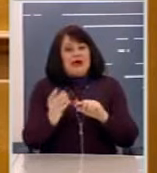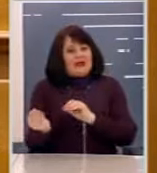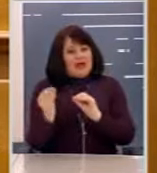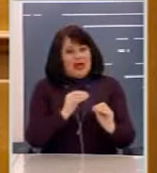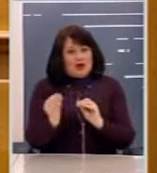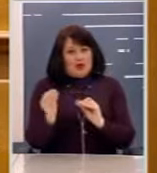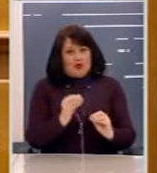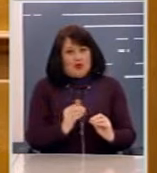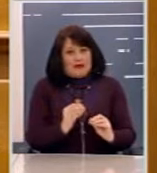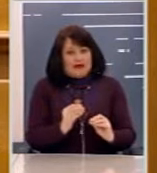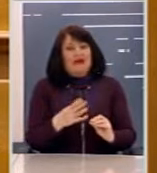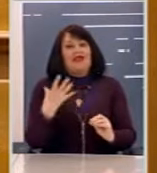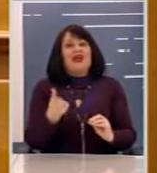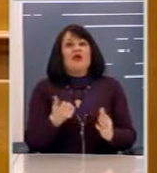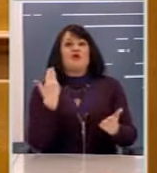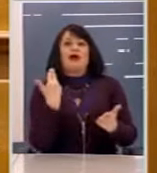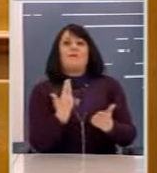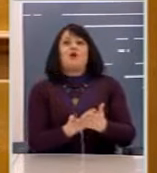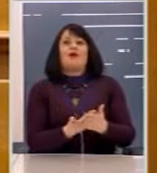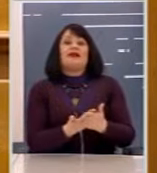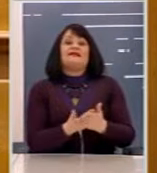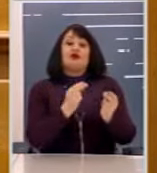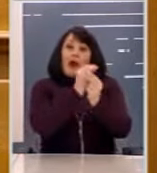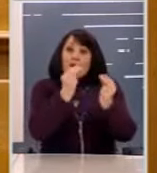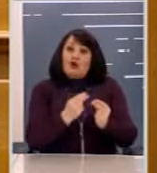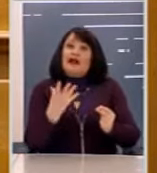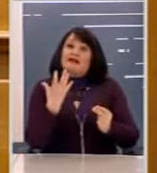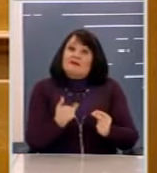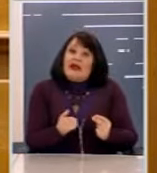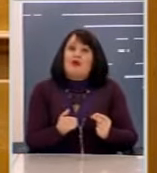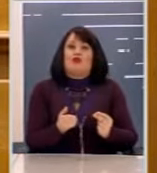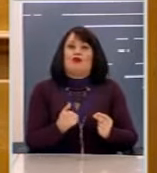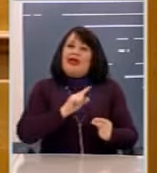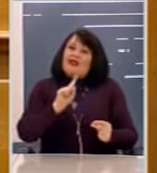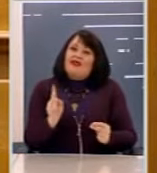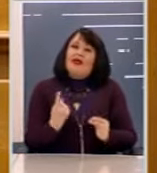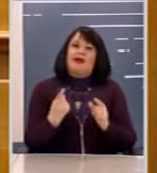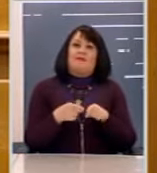έχουν βεβαιωμένη κλινική αποτελεσματικότητα και